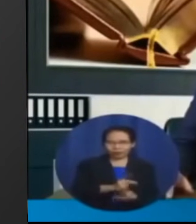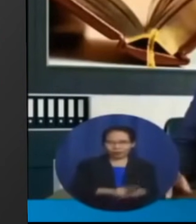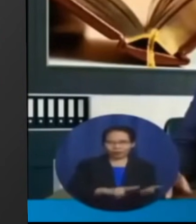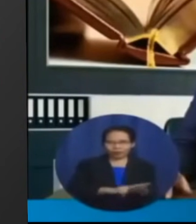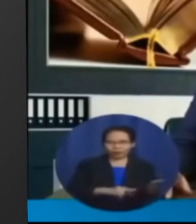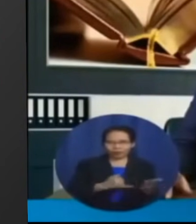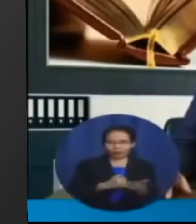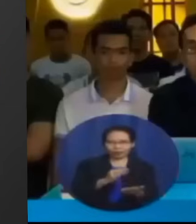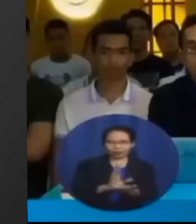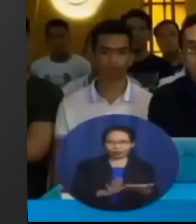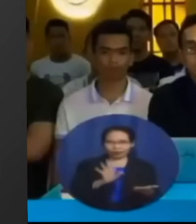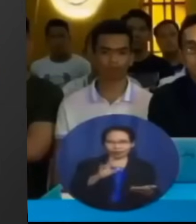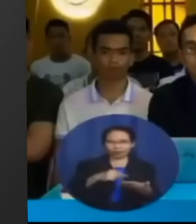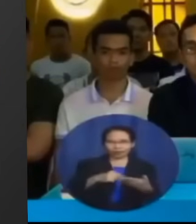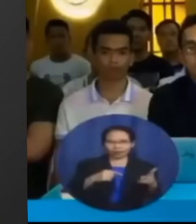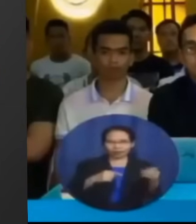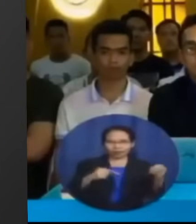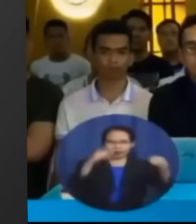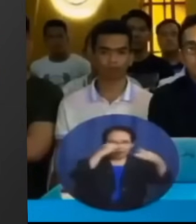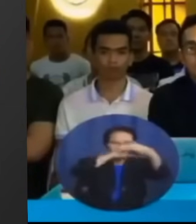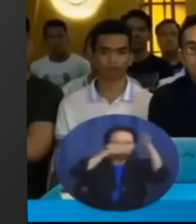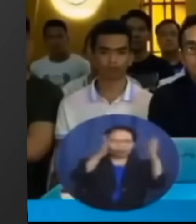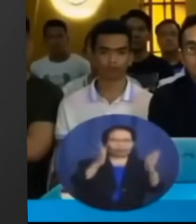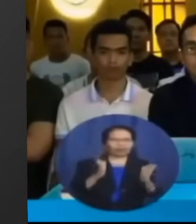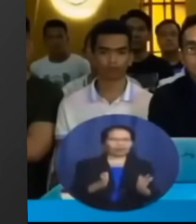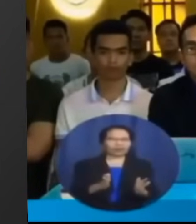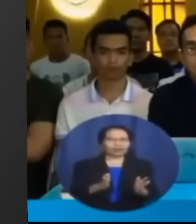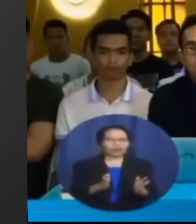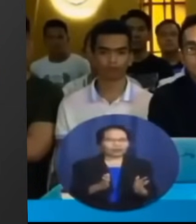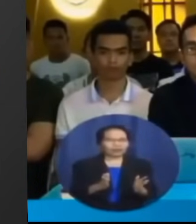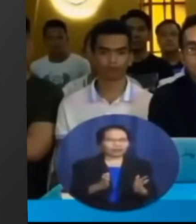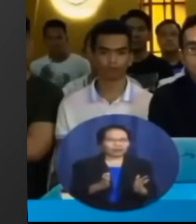Abasahin natin, 5:20 ni Isaias.